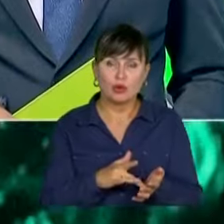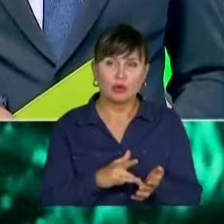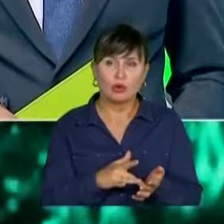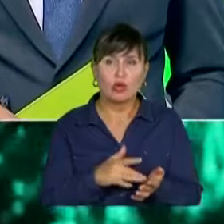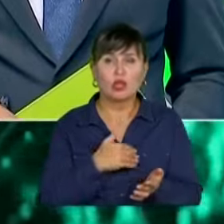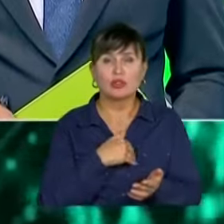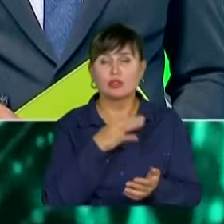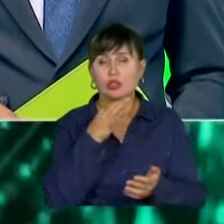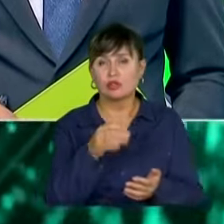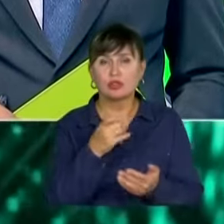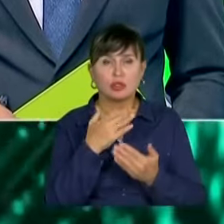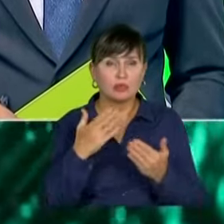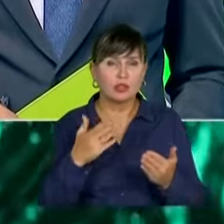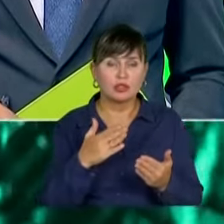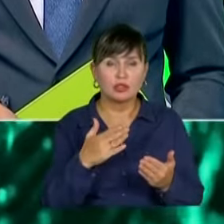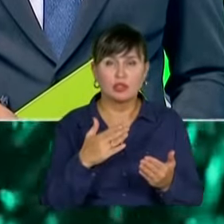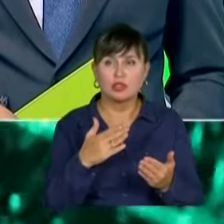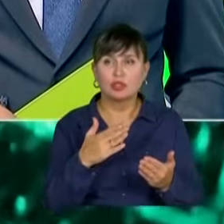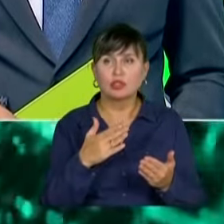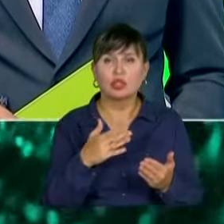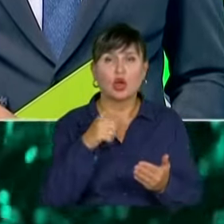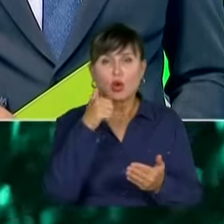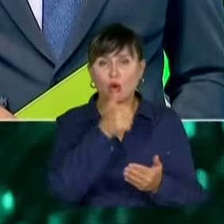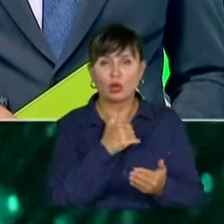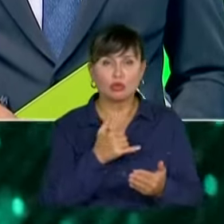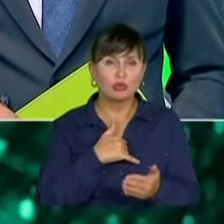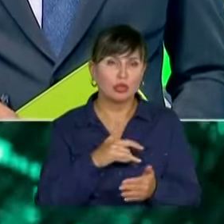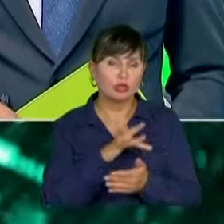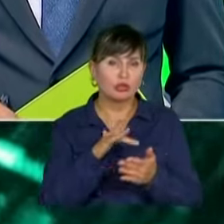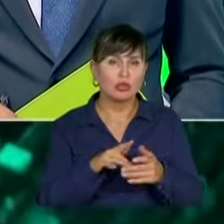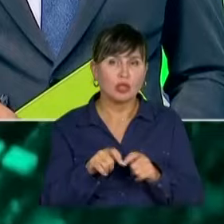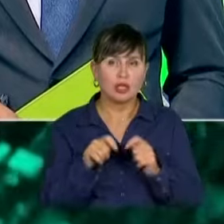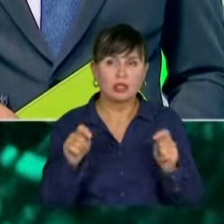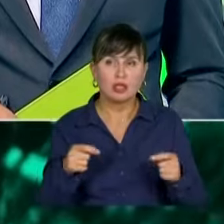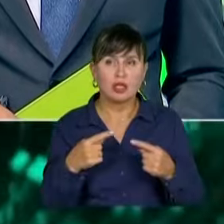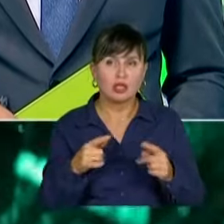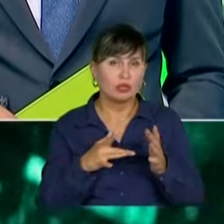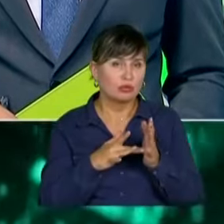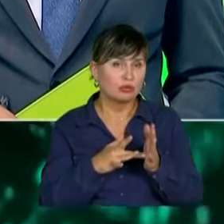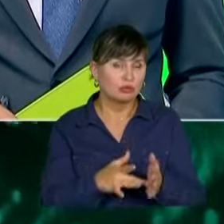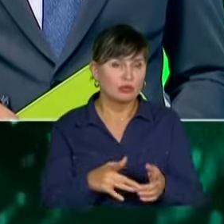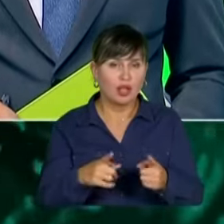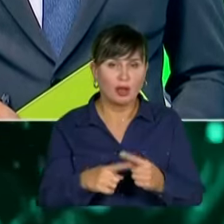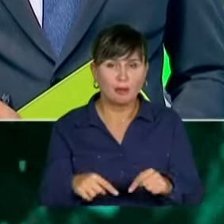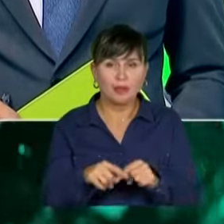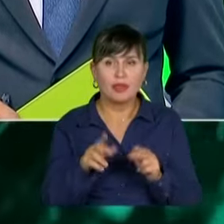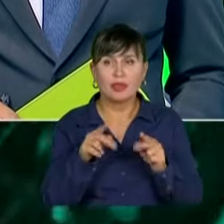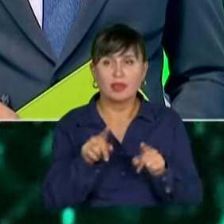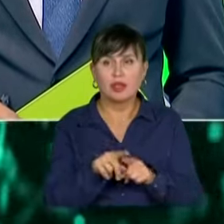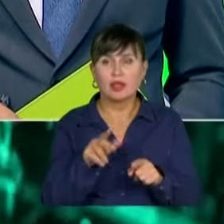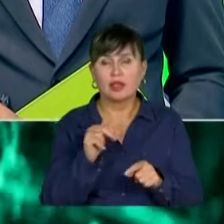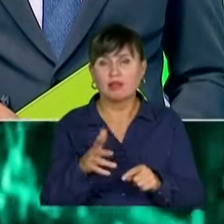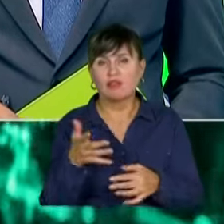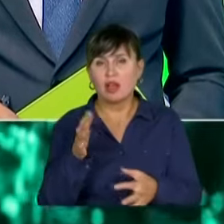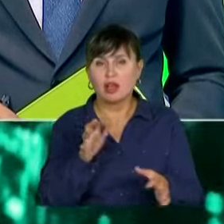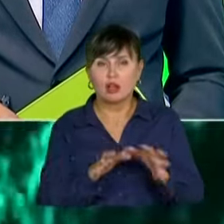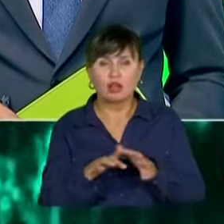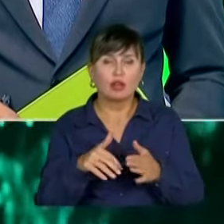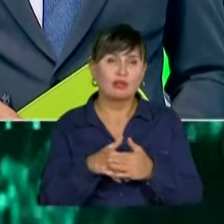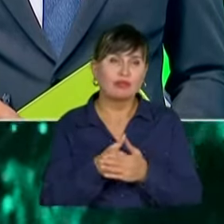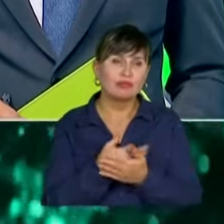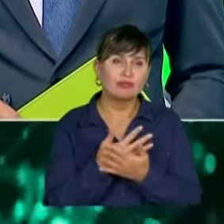Хотелось бы отметить, что за последние годы у нас в городе открылись ряд туристических объектов, такие как в горах, открылись новые